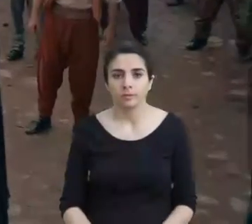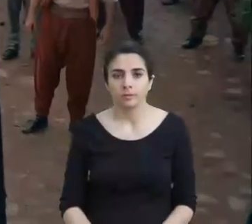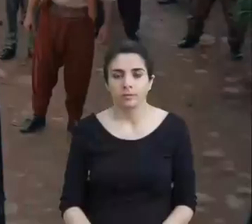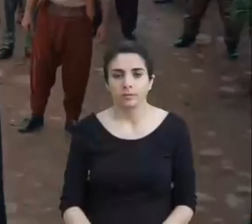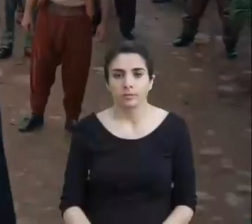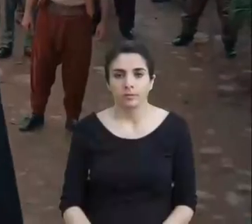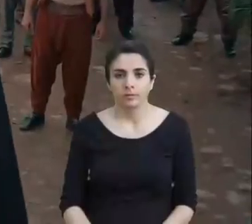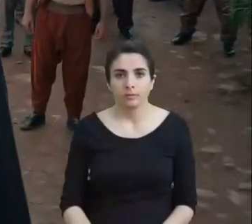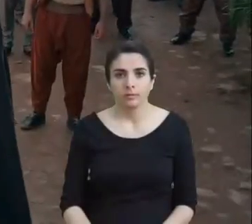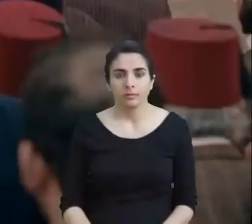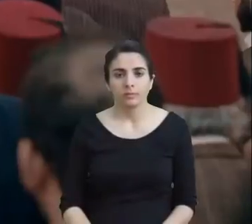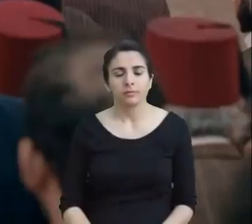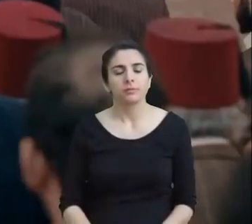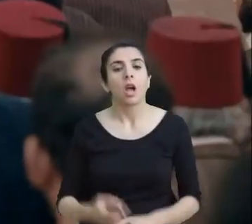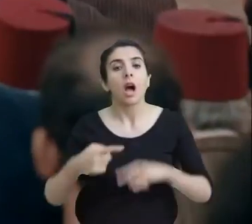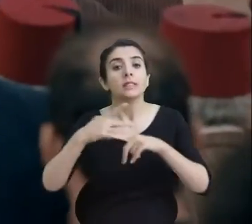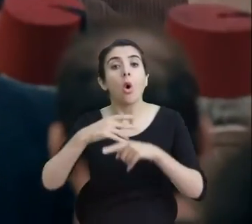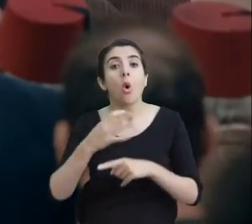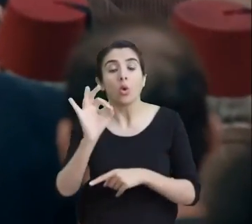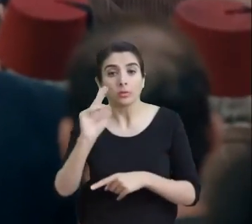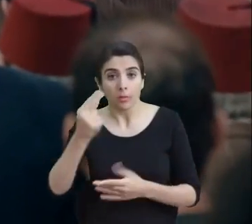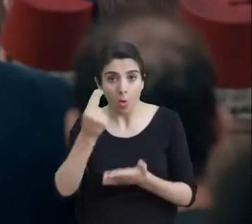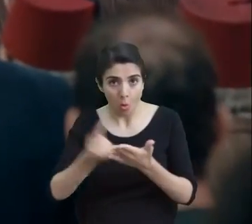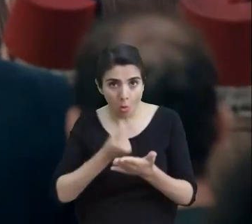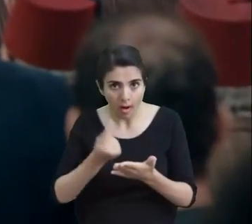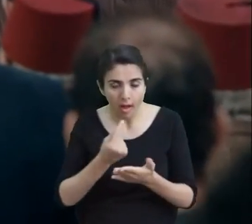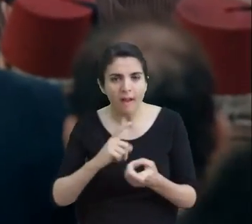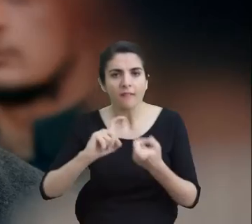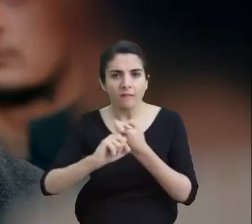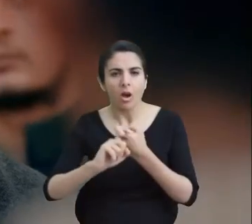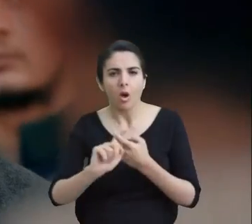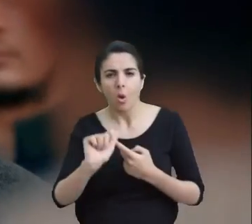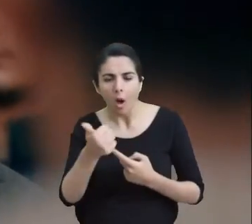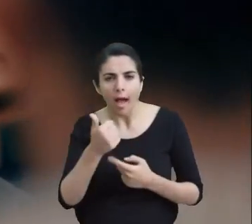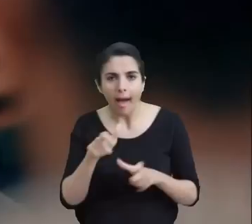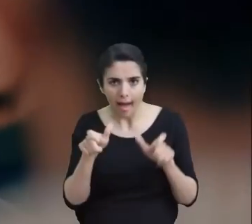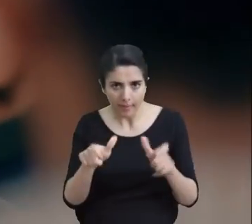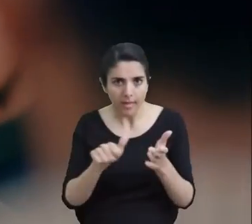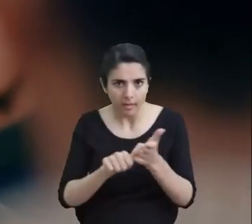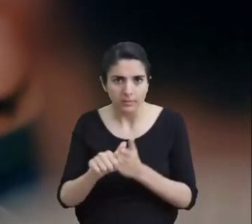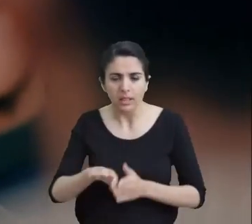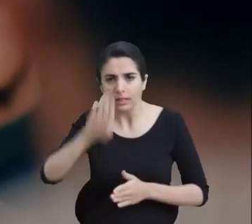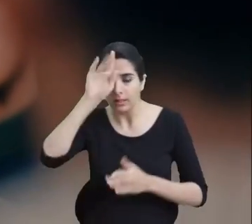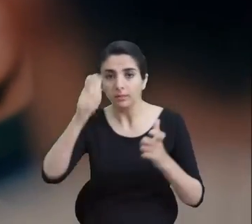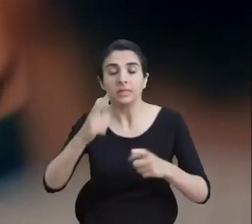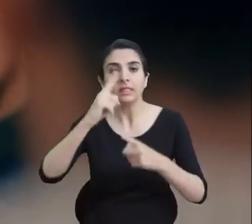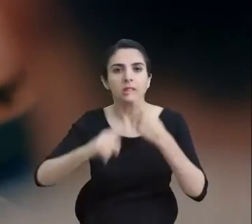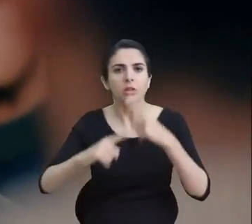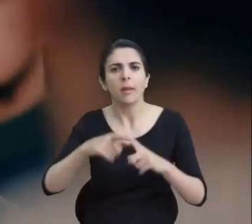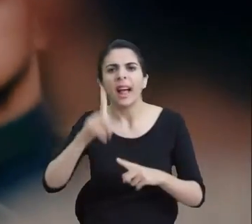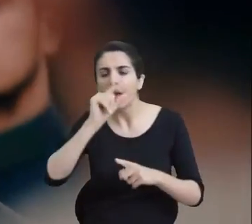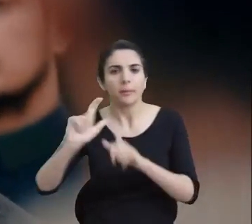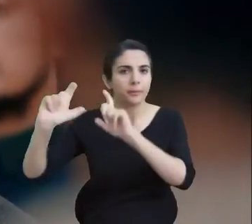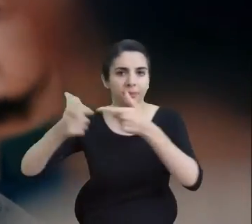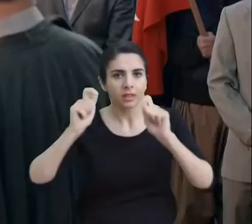Kadı el kaldırıp kesti. Hazreti Osman'ın Kur'an'ını ve kutsal emanetleri şehri İstanbul'a